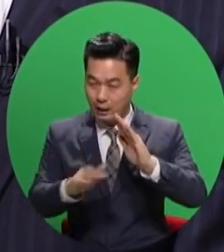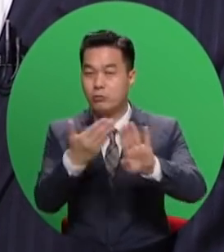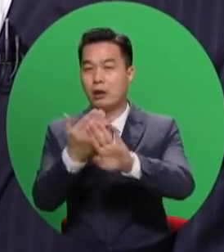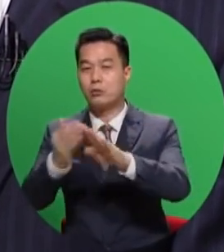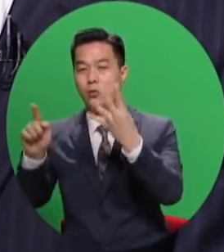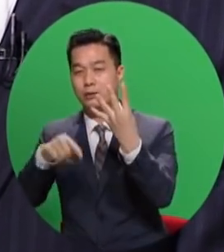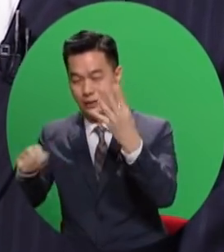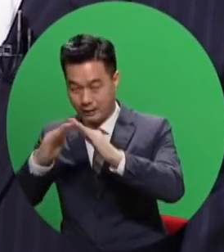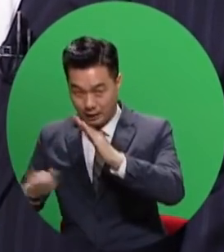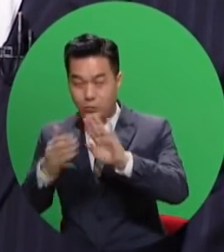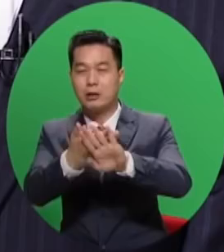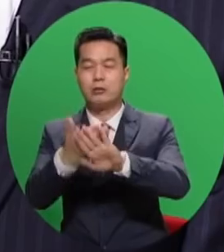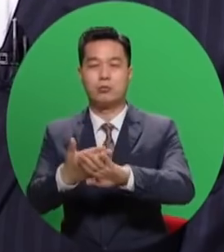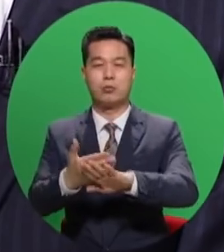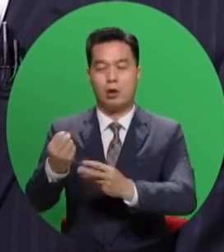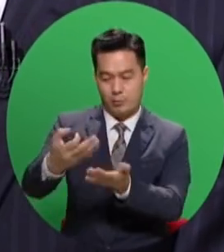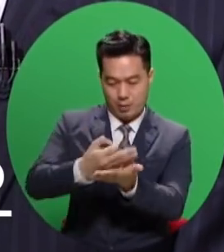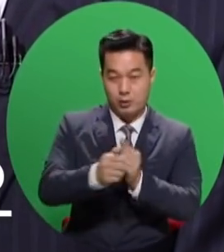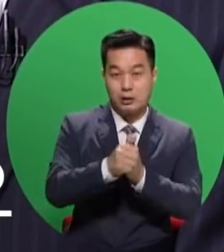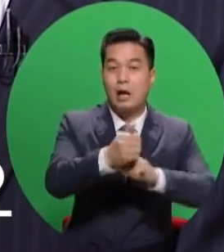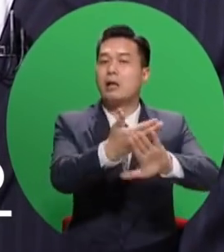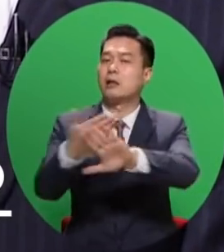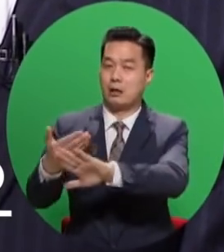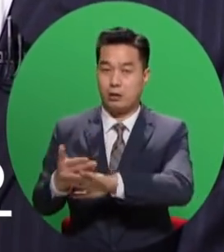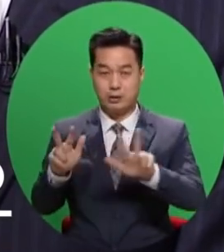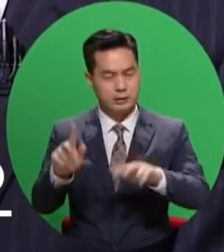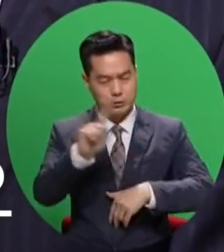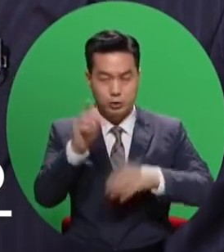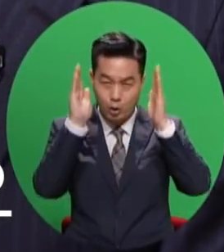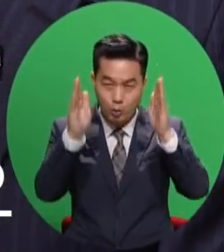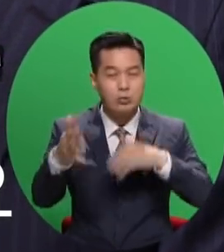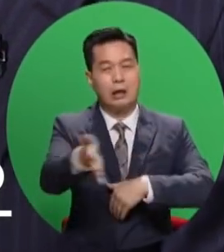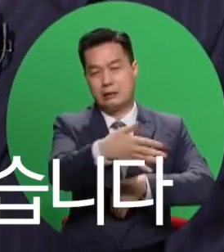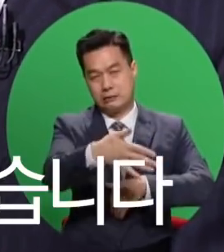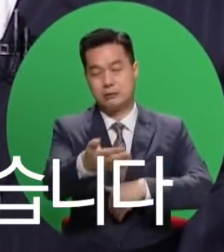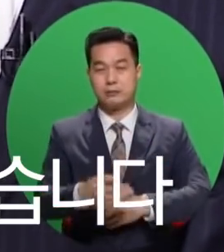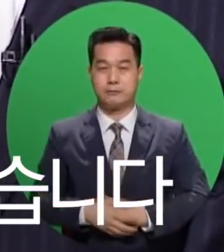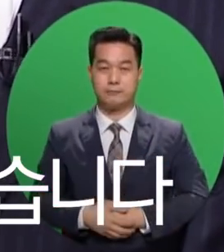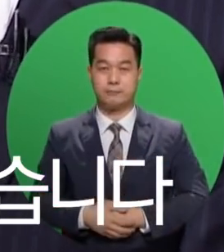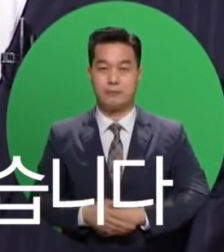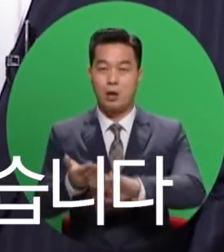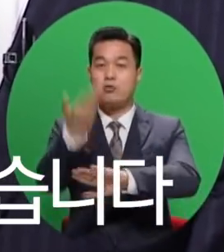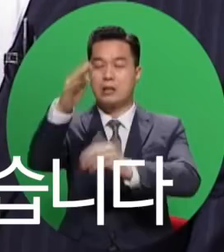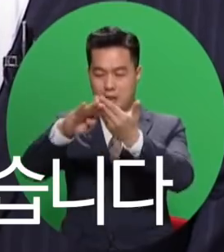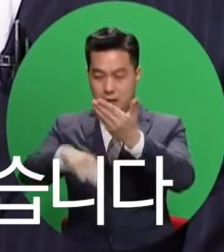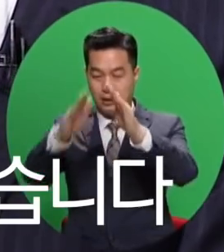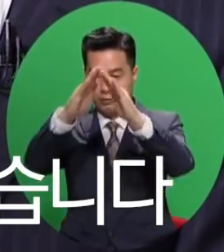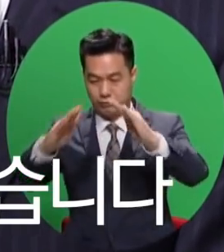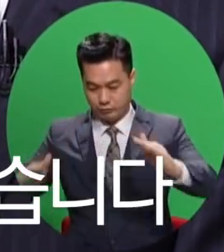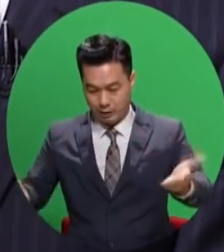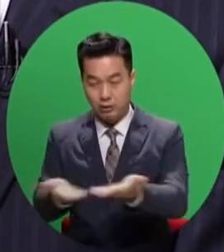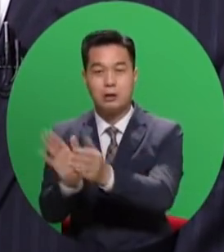다르고 그리고 얼마나 본인의 따라 달라요 그러니까 지금 전혀 공부가 안돼 있으신 거구요 하우 상방으로 밑으로 내려갈수록 지우니